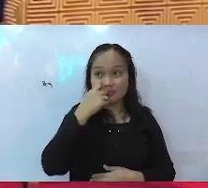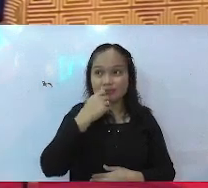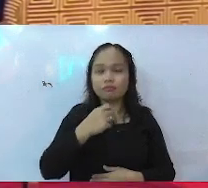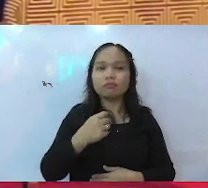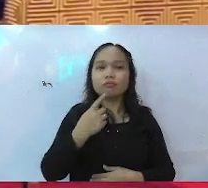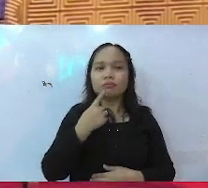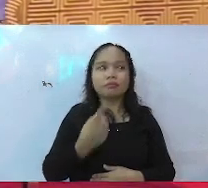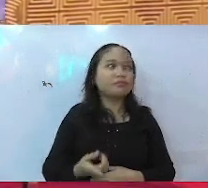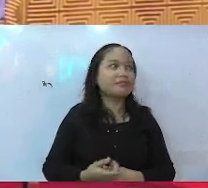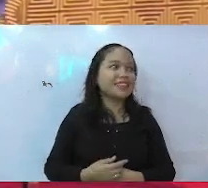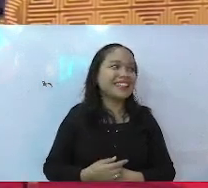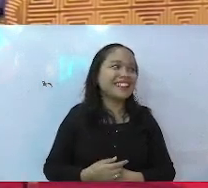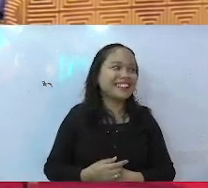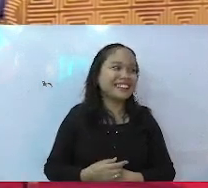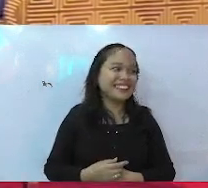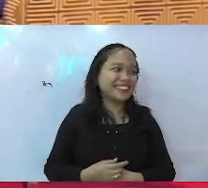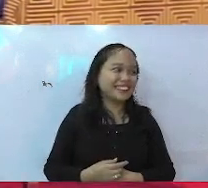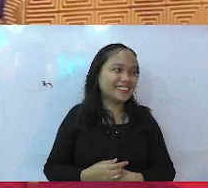to